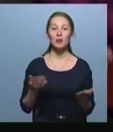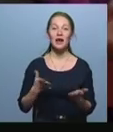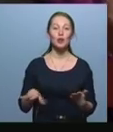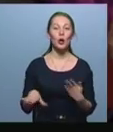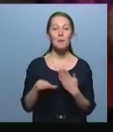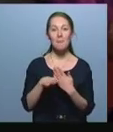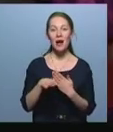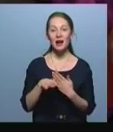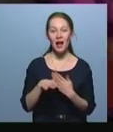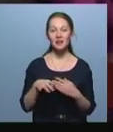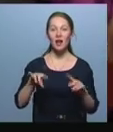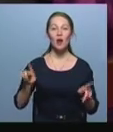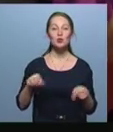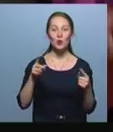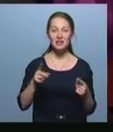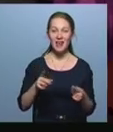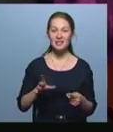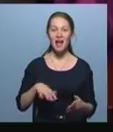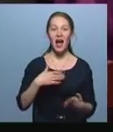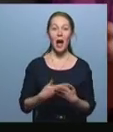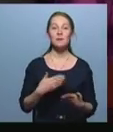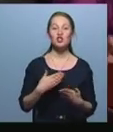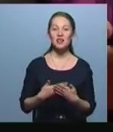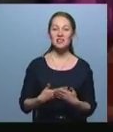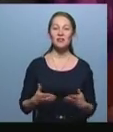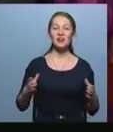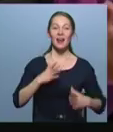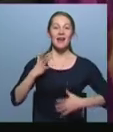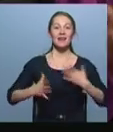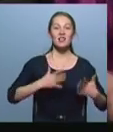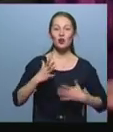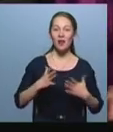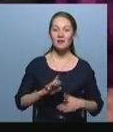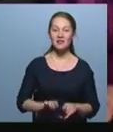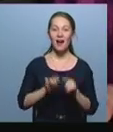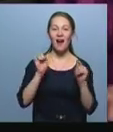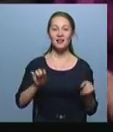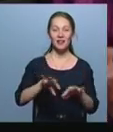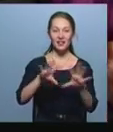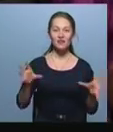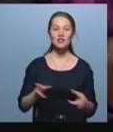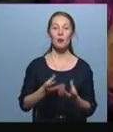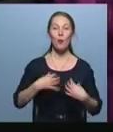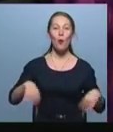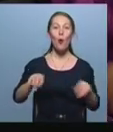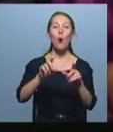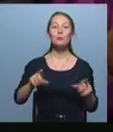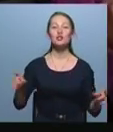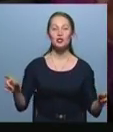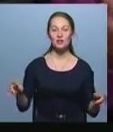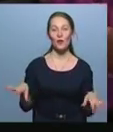помогает создать общественный резонанс, открыть всему сообществу, а